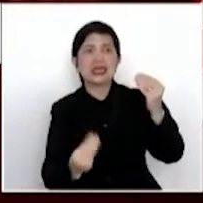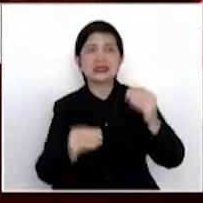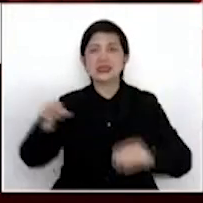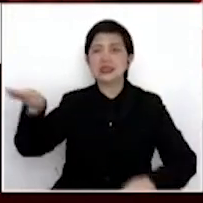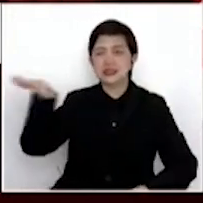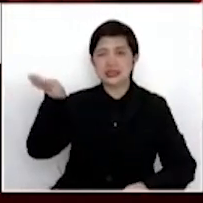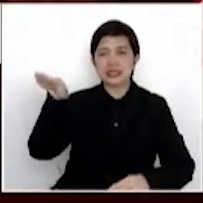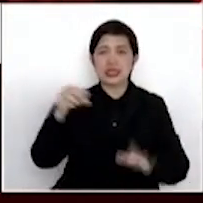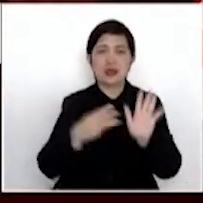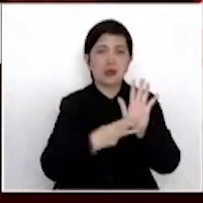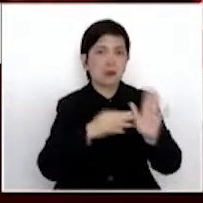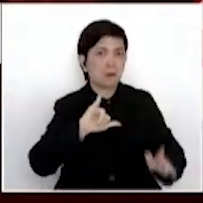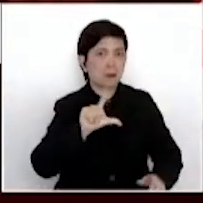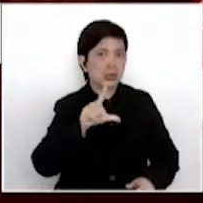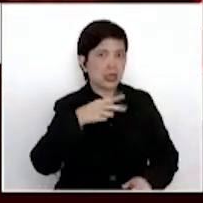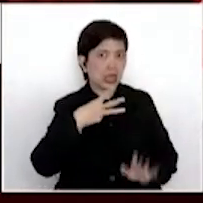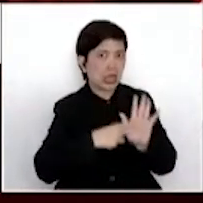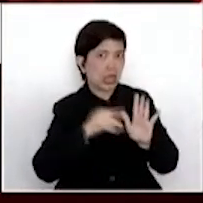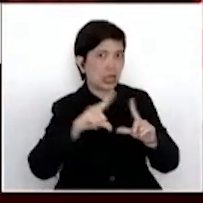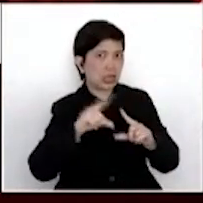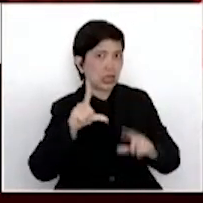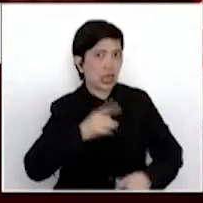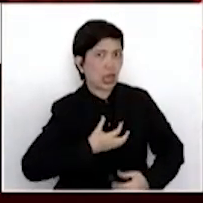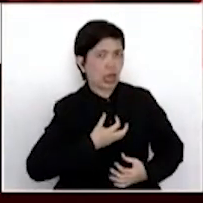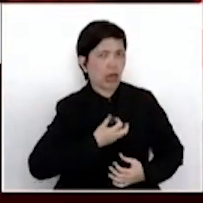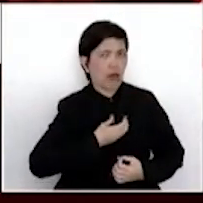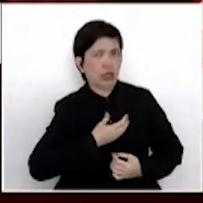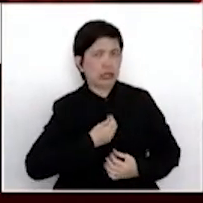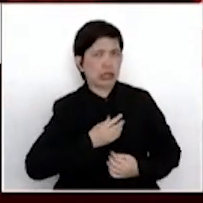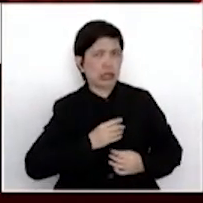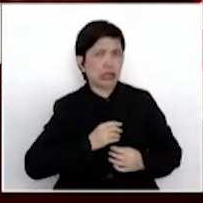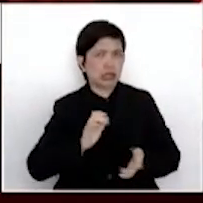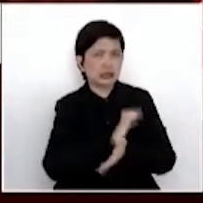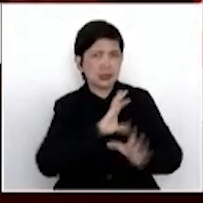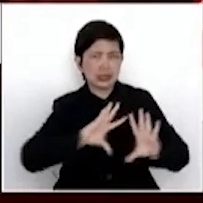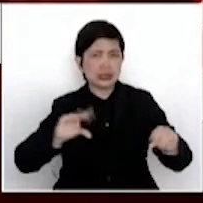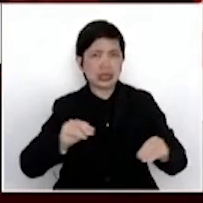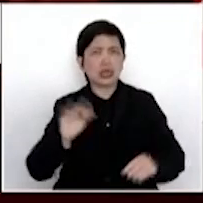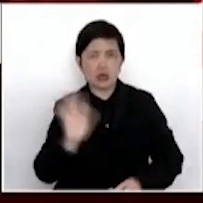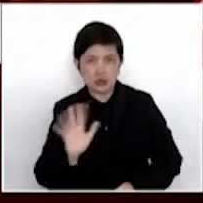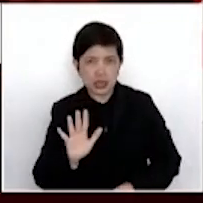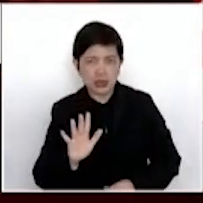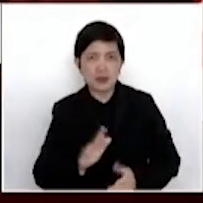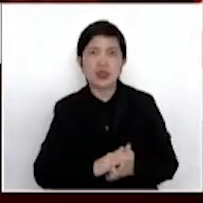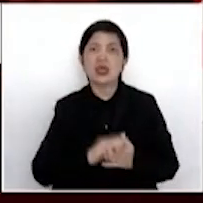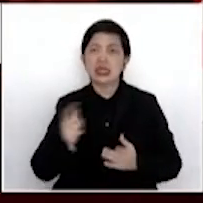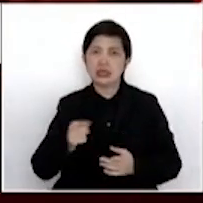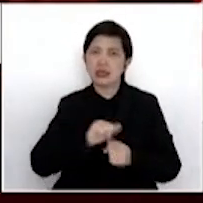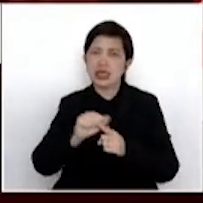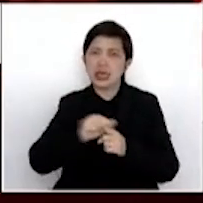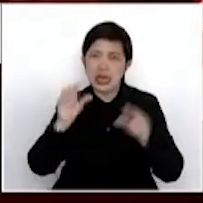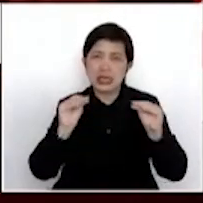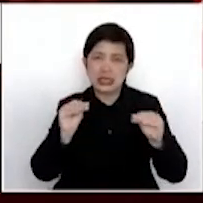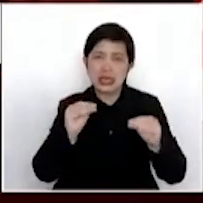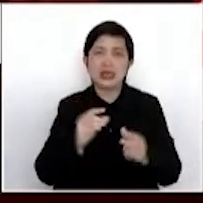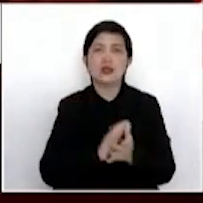milenial enggak perlu khawatir kami akan membuka lebih banyak peluang kerja dan pelatihan bersertifikat mulai dari public speaking hingga literasi